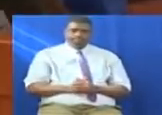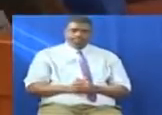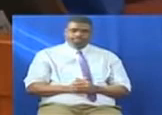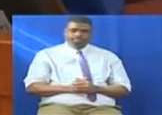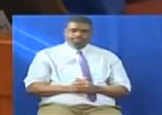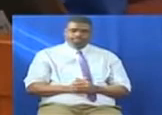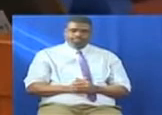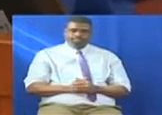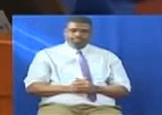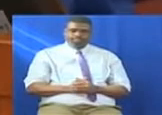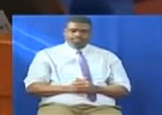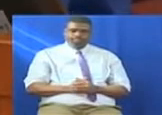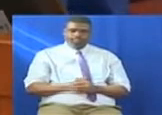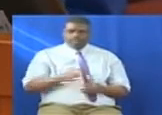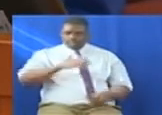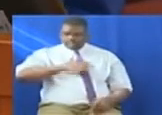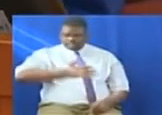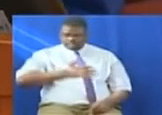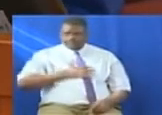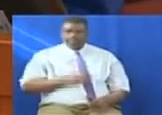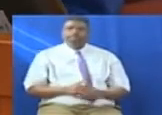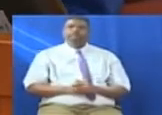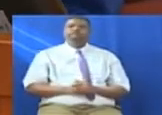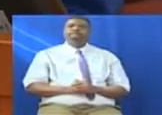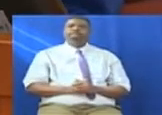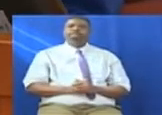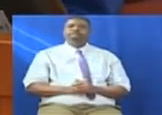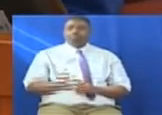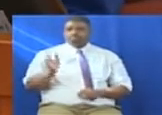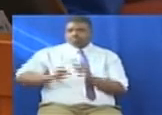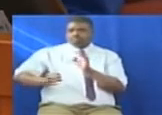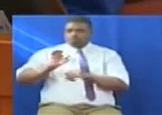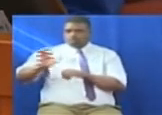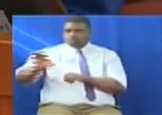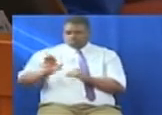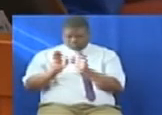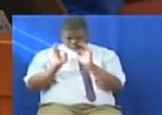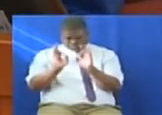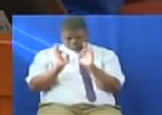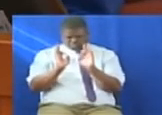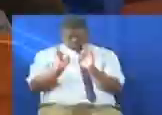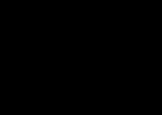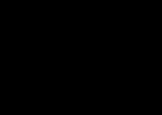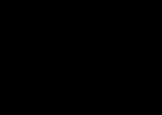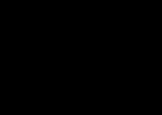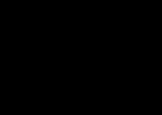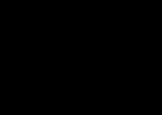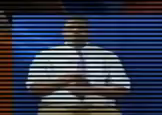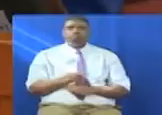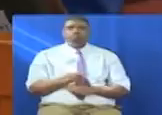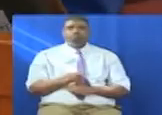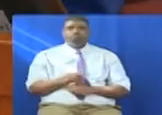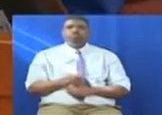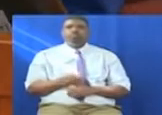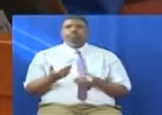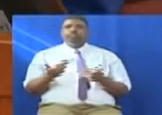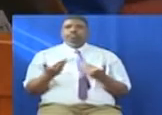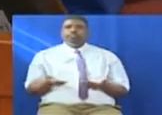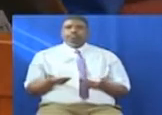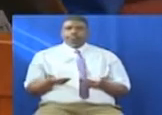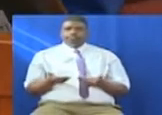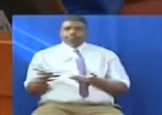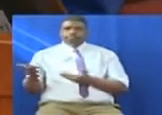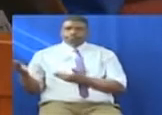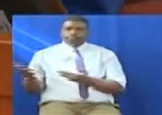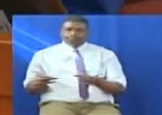Asante sana Mheshimiwa Peter Serukamba kwa mchango wako huo mzuri sana. Sasa tumsikie